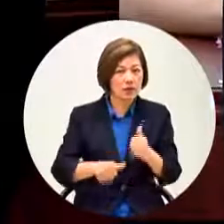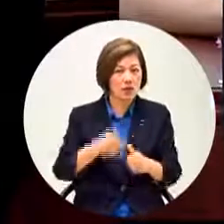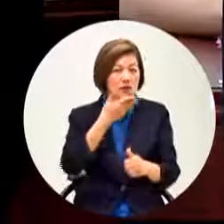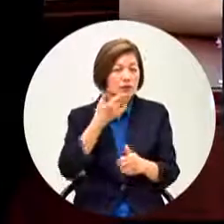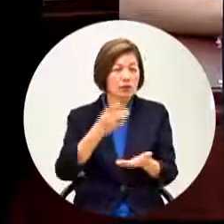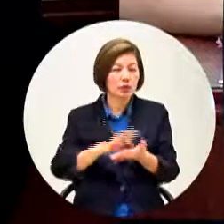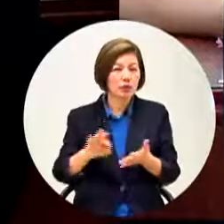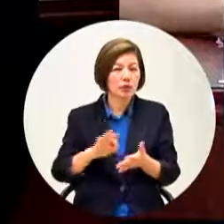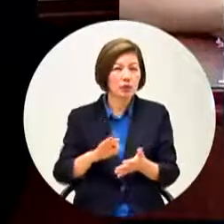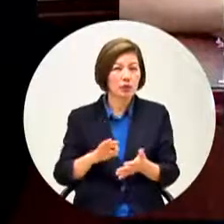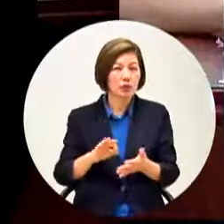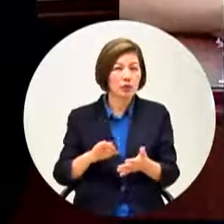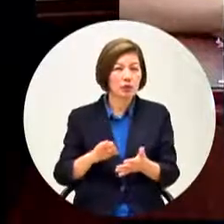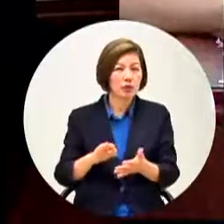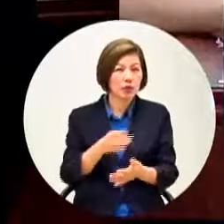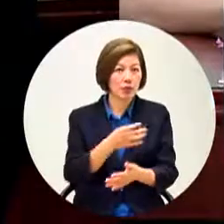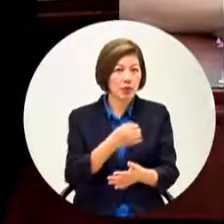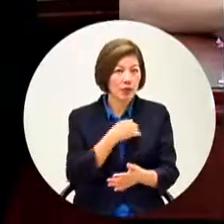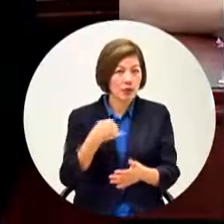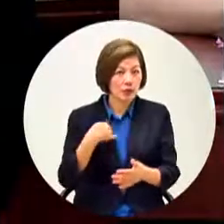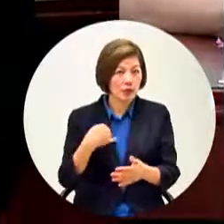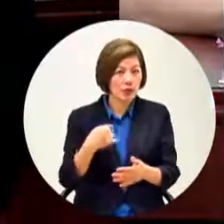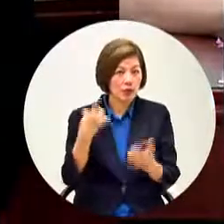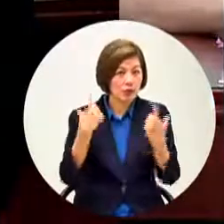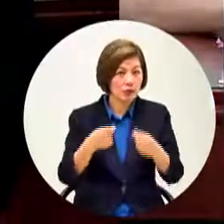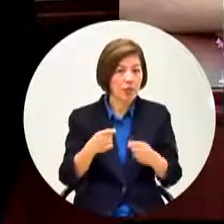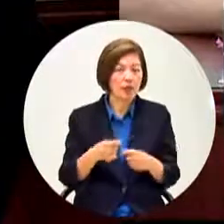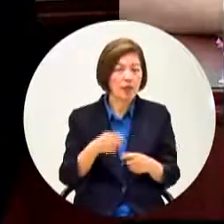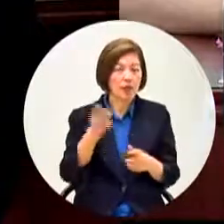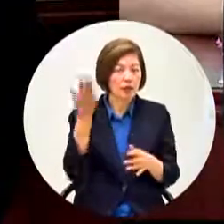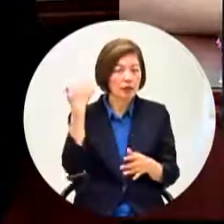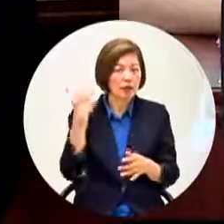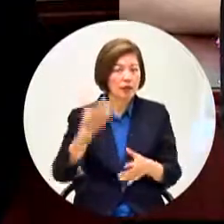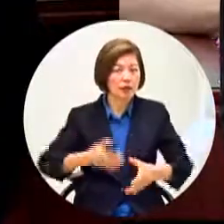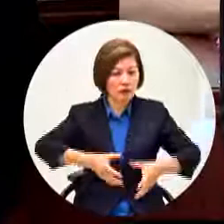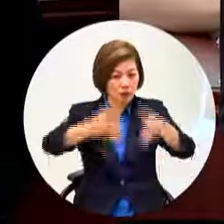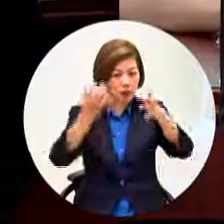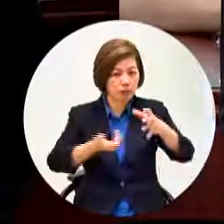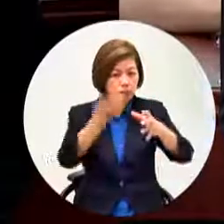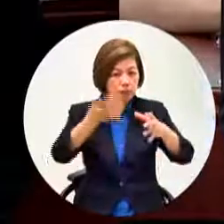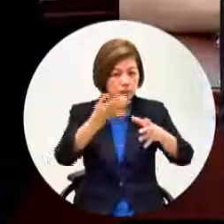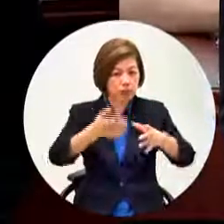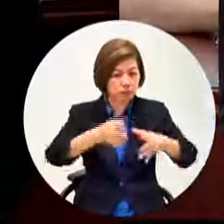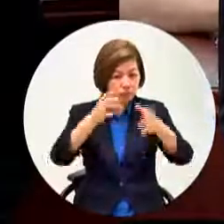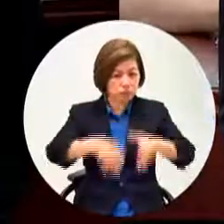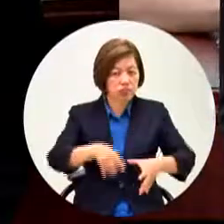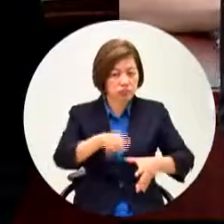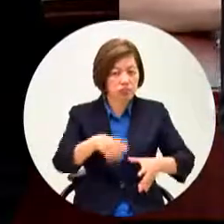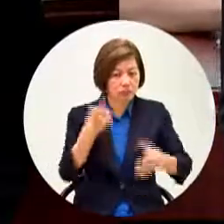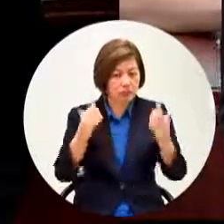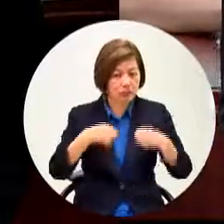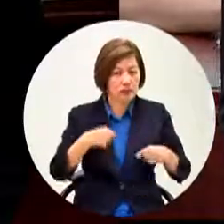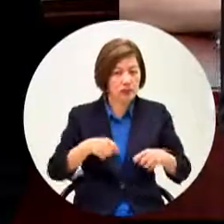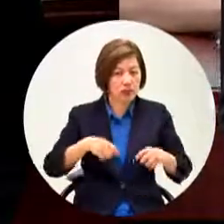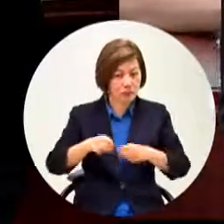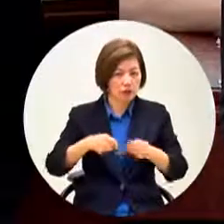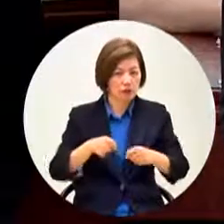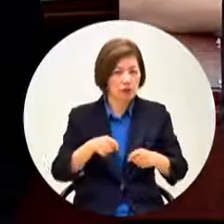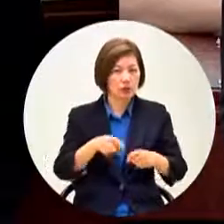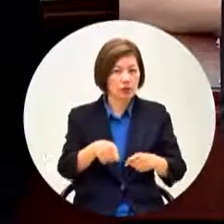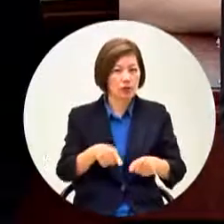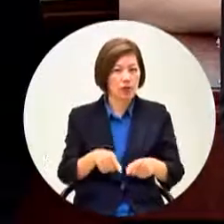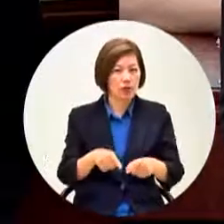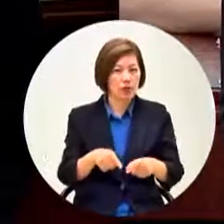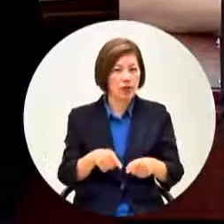路。过去要设这环保路，就是希望会当发挥这个功能嘛，对不对？ 是。 吼、哦，啊，你为着